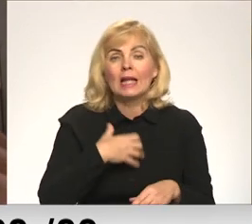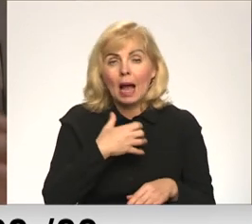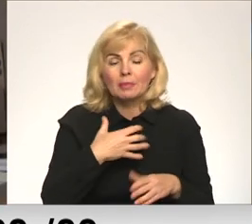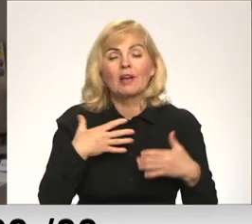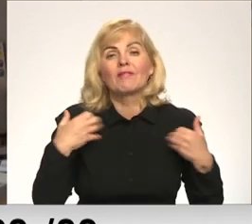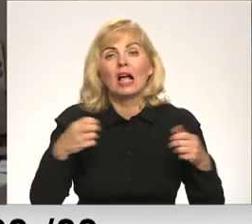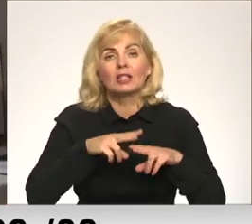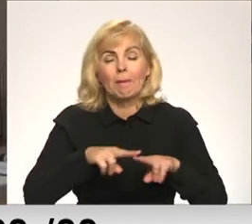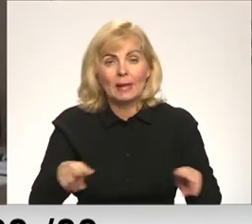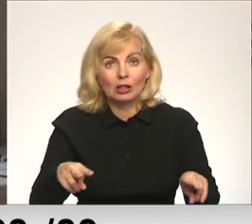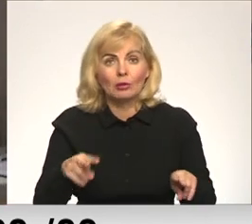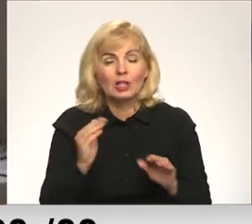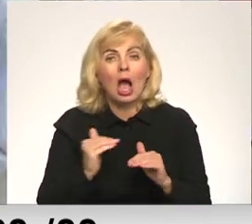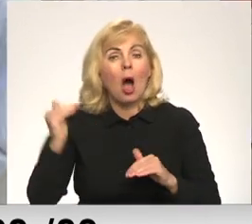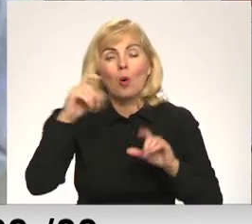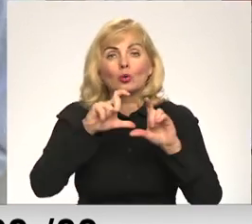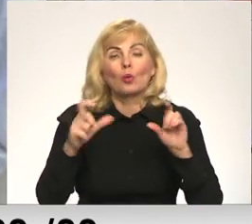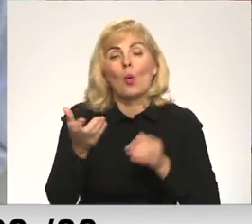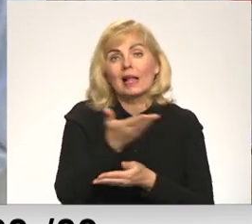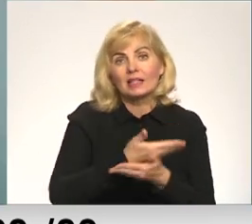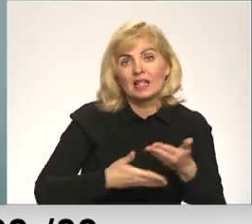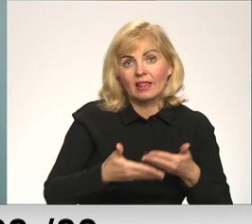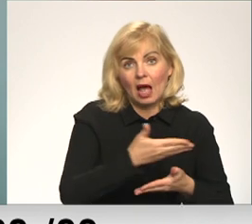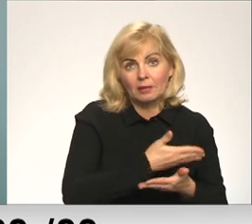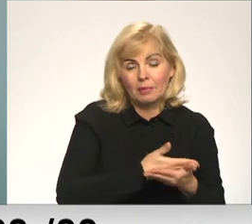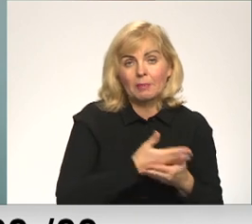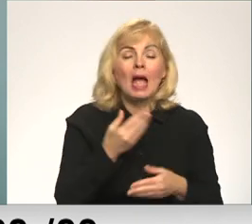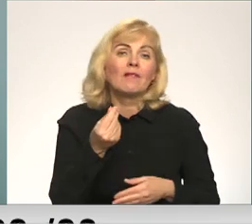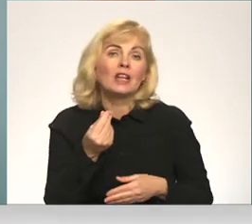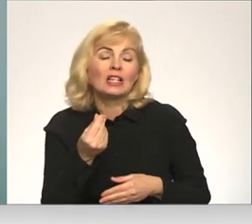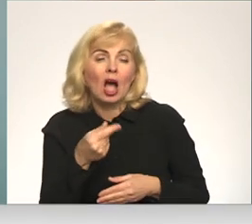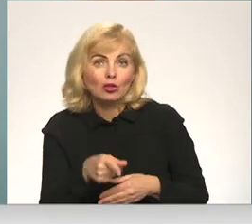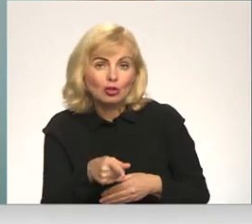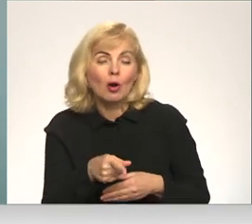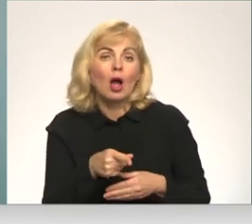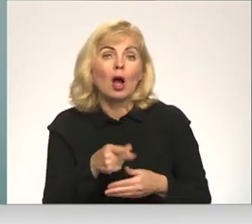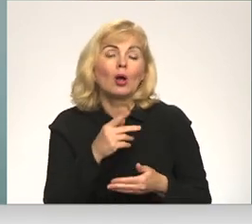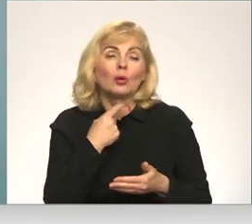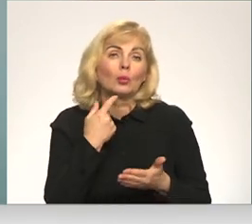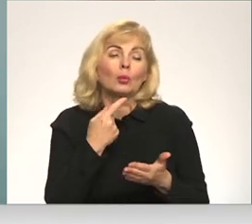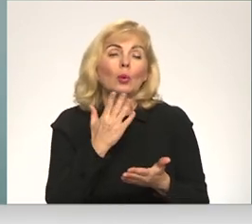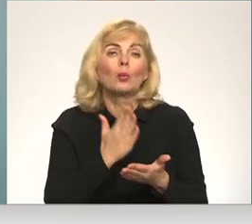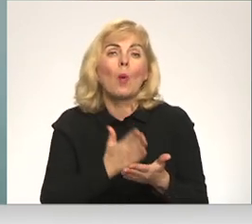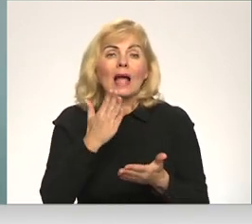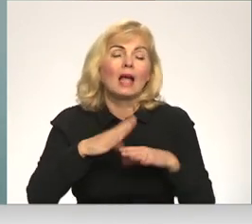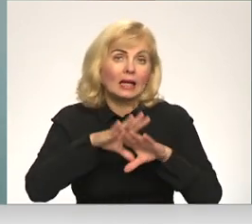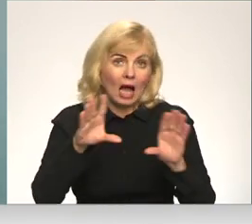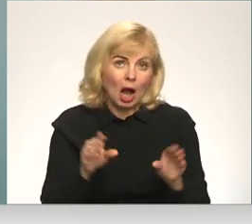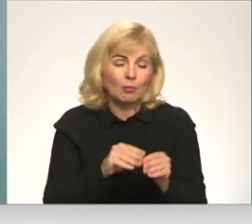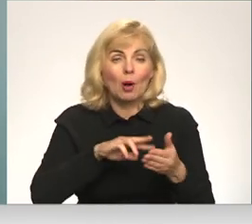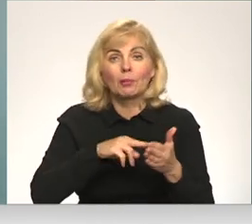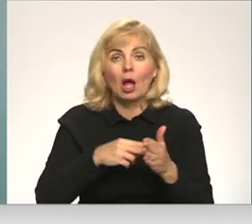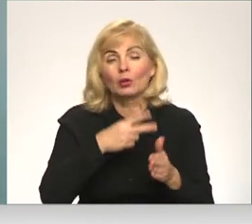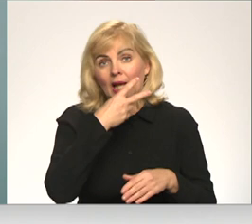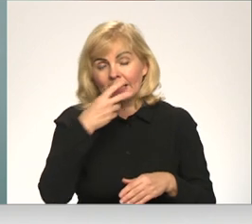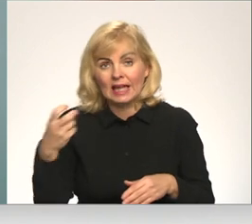Veselības ministrijas un augstskolu sadarbība. Finanšu līdzekļi ir tad noteiktā apjomā. Tie ir plānoti kopā uz